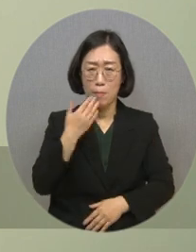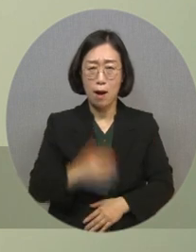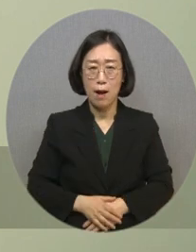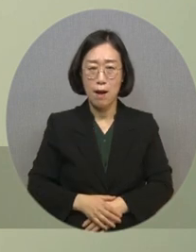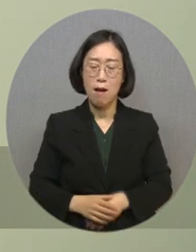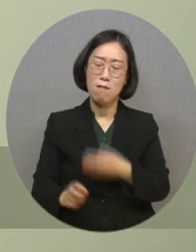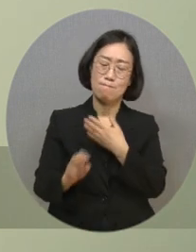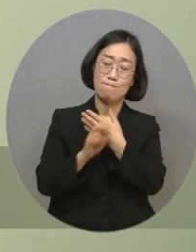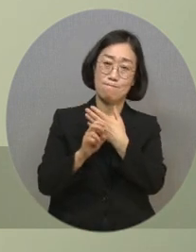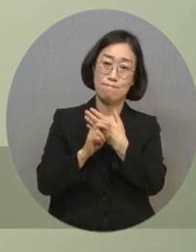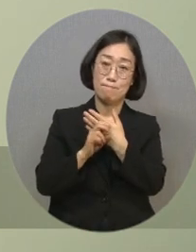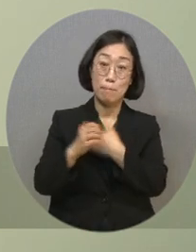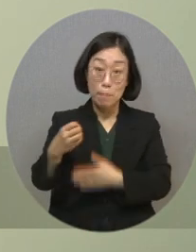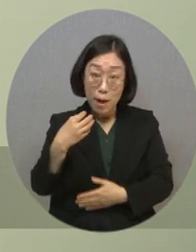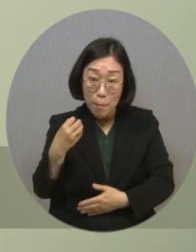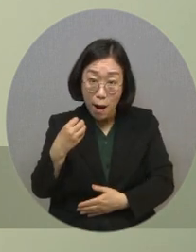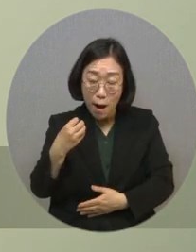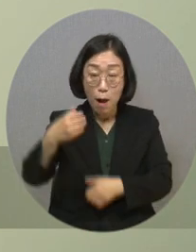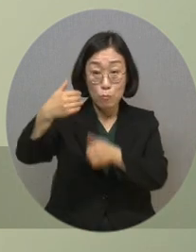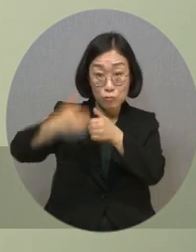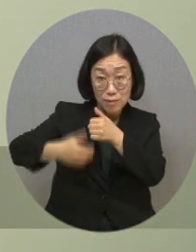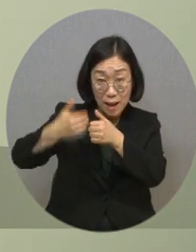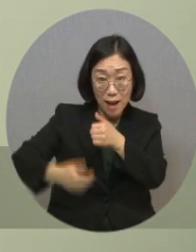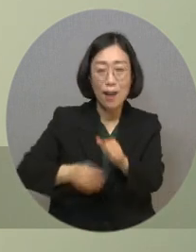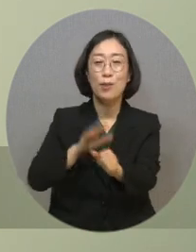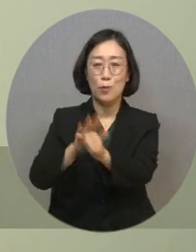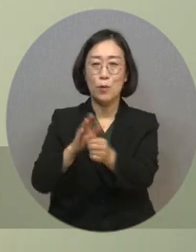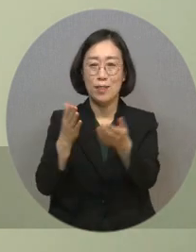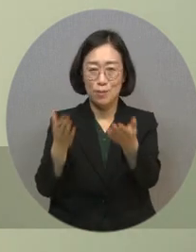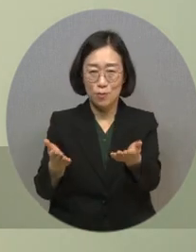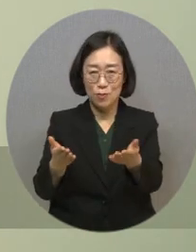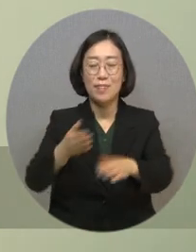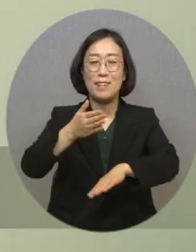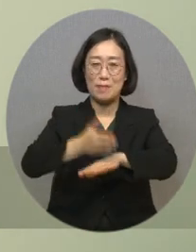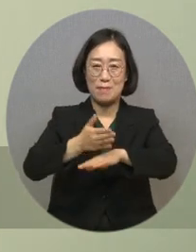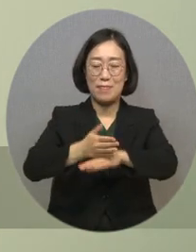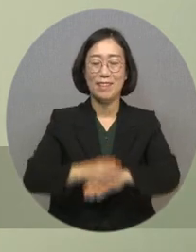이렇게 문을 두드려 주시면 저희 또한 최선을 다해서 도와드리도록 하겠습니다. 감사합니다. 네.